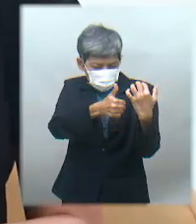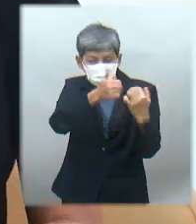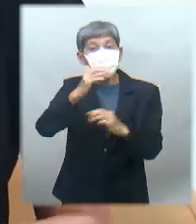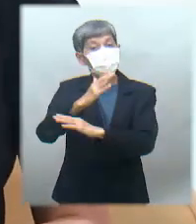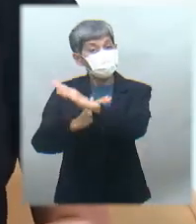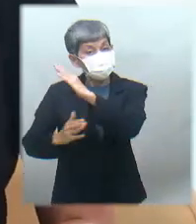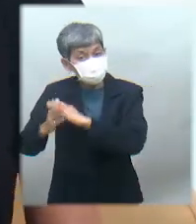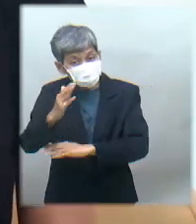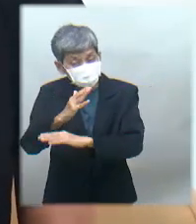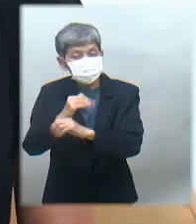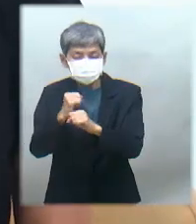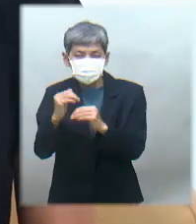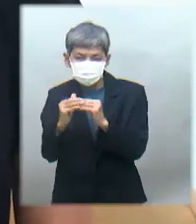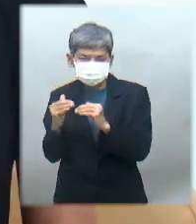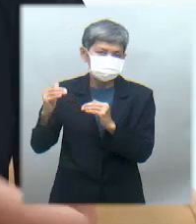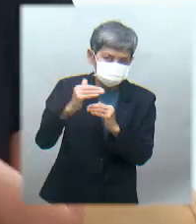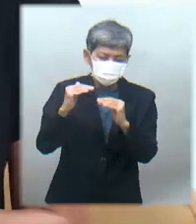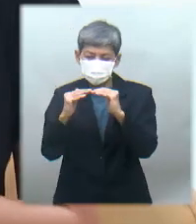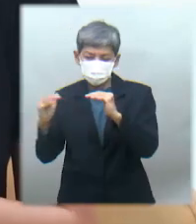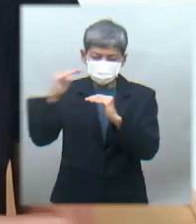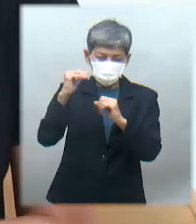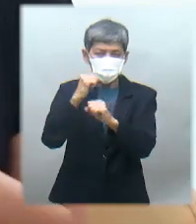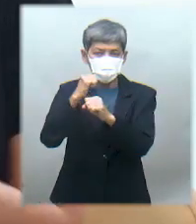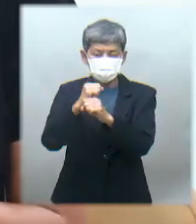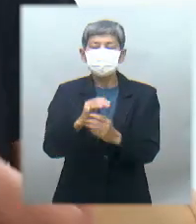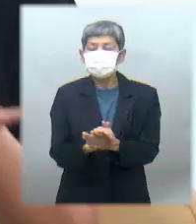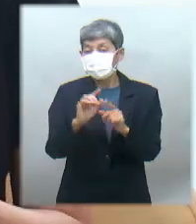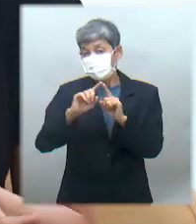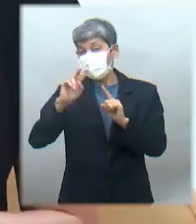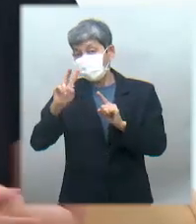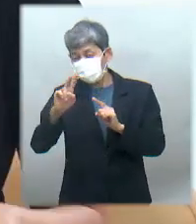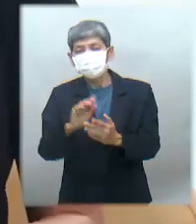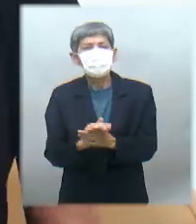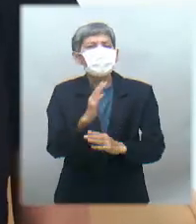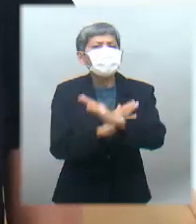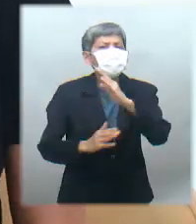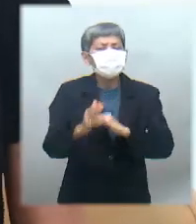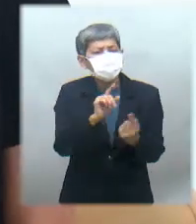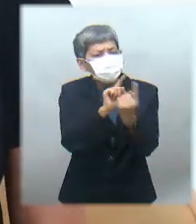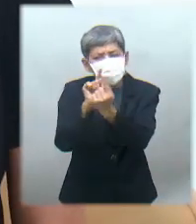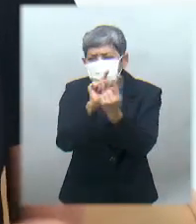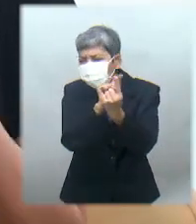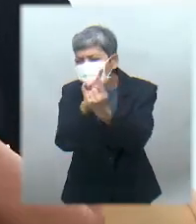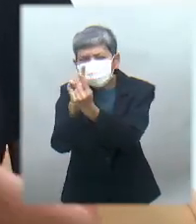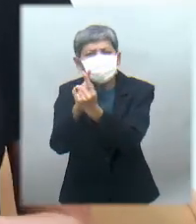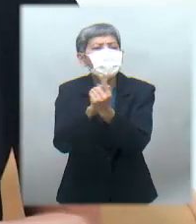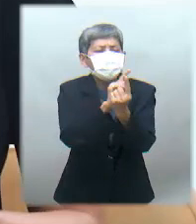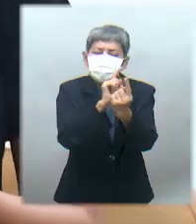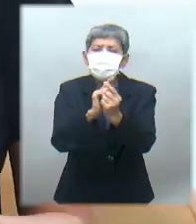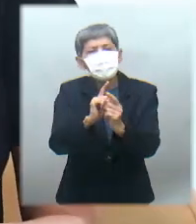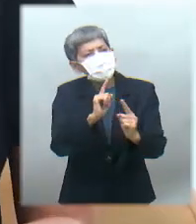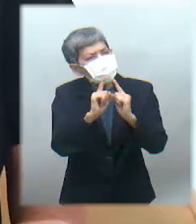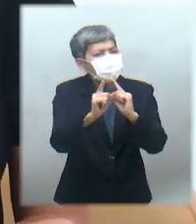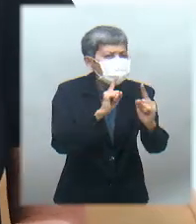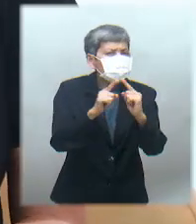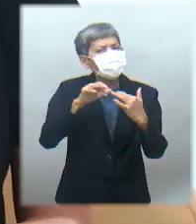านที่เหมือน high value มากขึ้นสองก็คือรวมถึงเขาอาจจะเซรฟลูกค่าได้หลายๆขึ้นเดยตัอย่างคือ